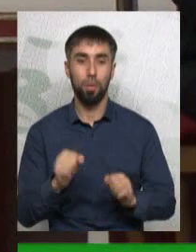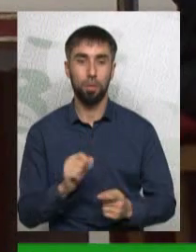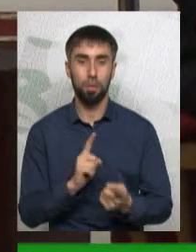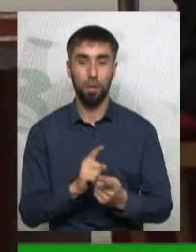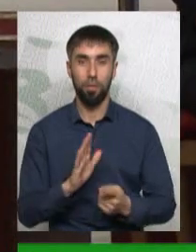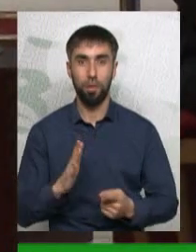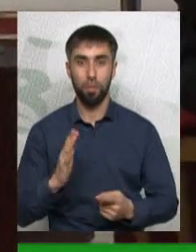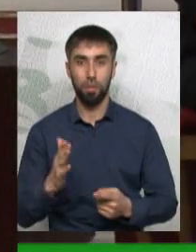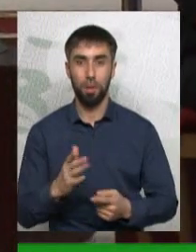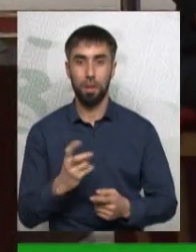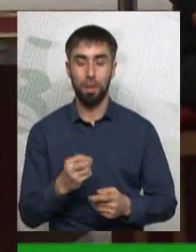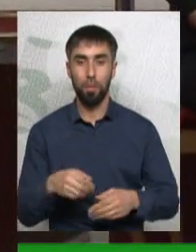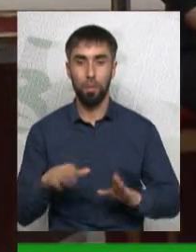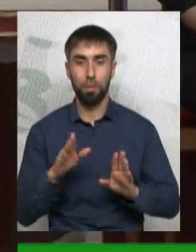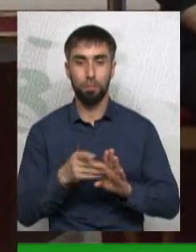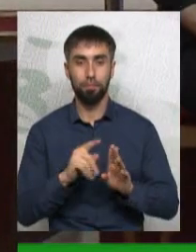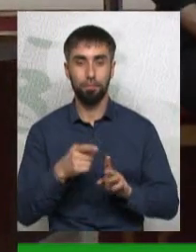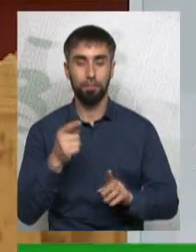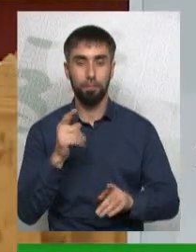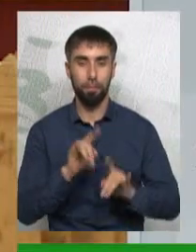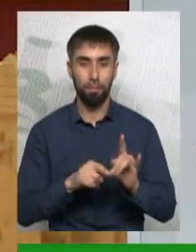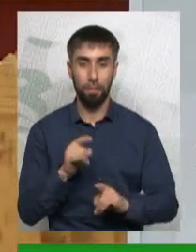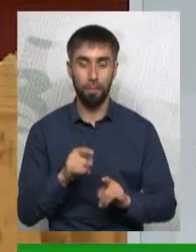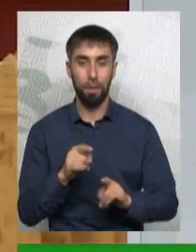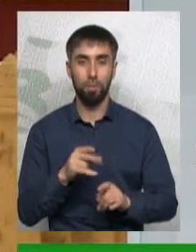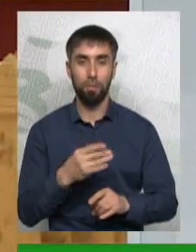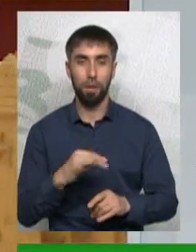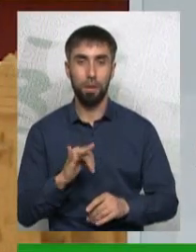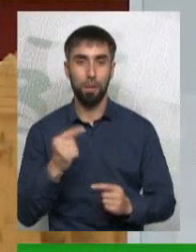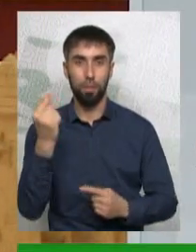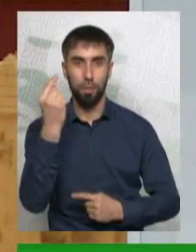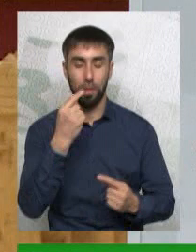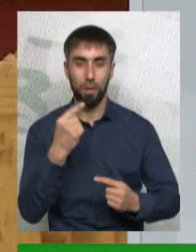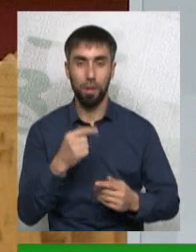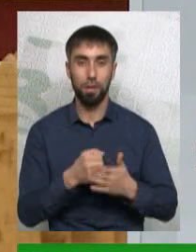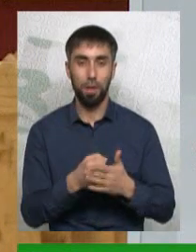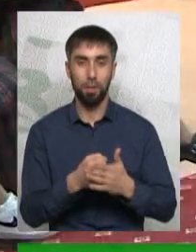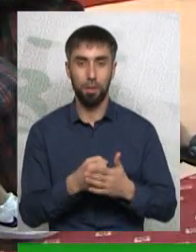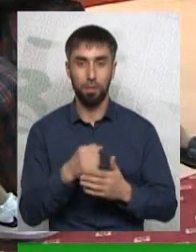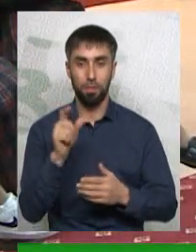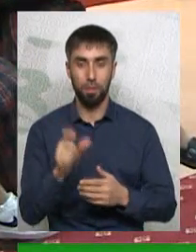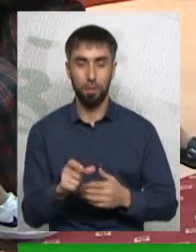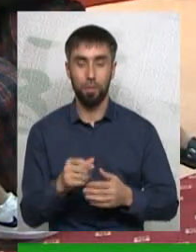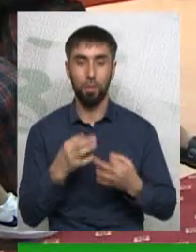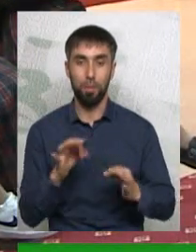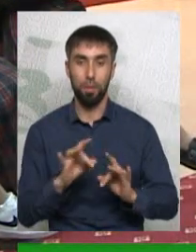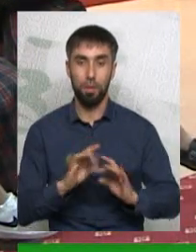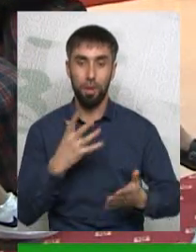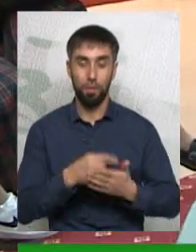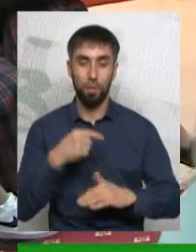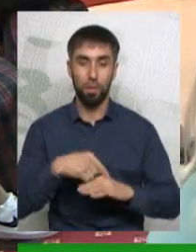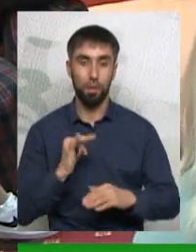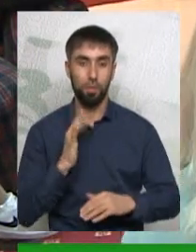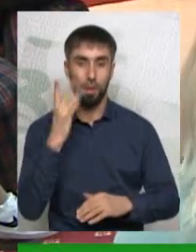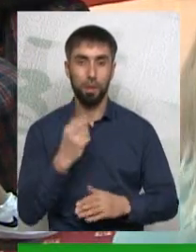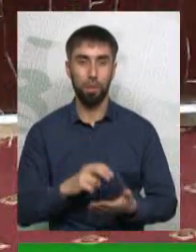столкнуться в будущем. Не поддаваться на сомнительные уговоры, провокации, на психологическое давление оппонента, свободно выражать свои чувства,